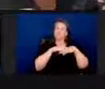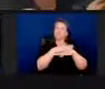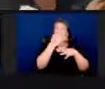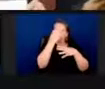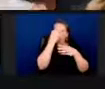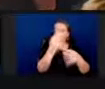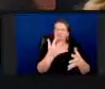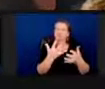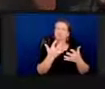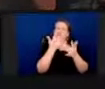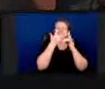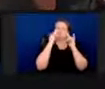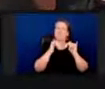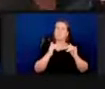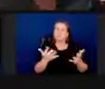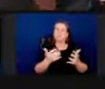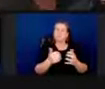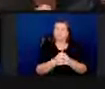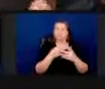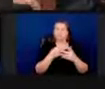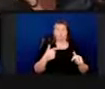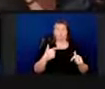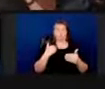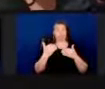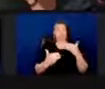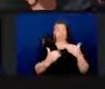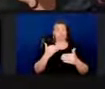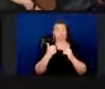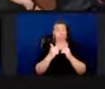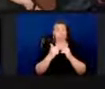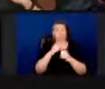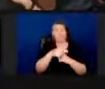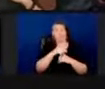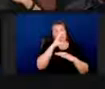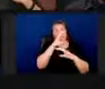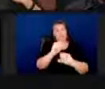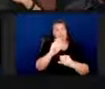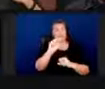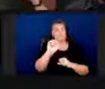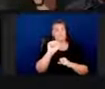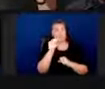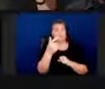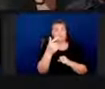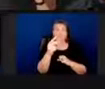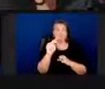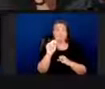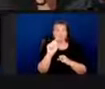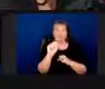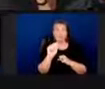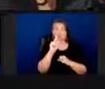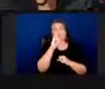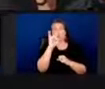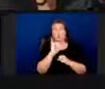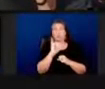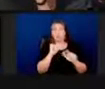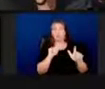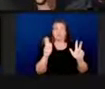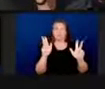فقط وضعت أن أعطيكم طبعا لمحة عامة حول موضوع طبعا المدرسة